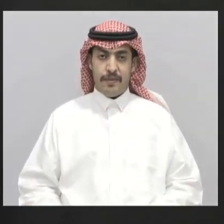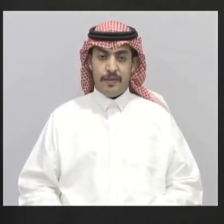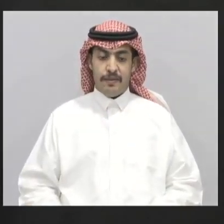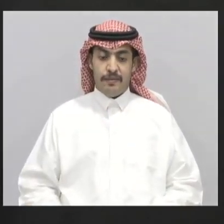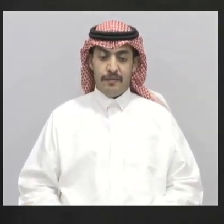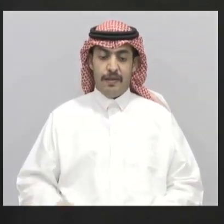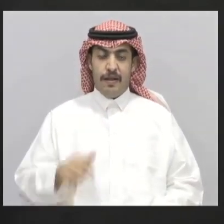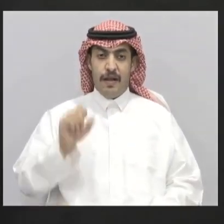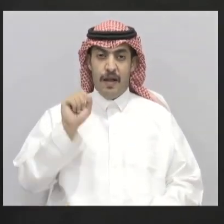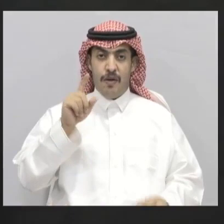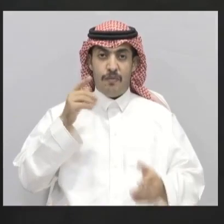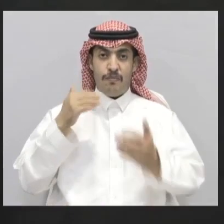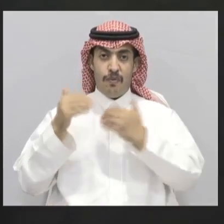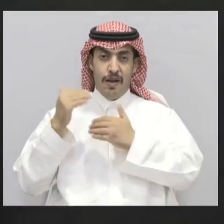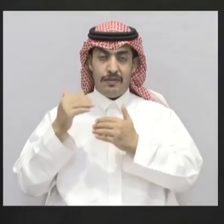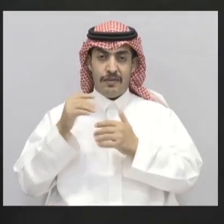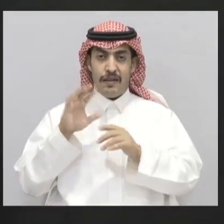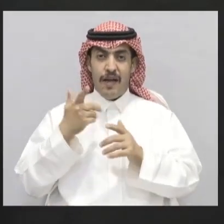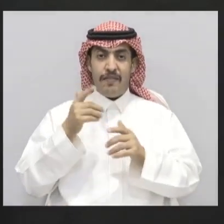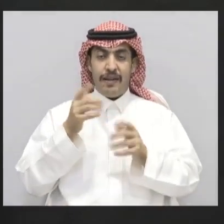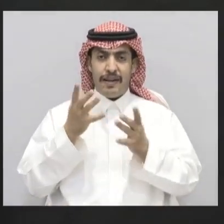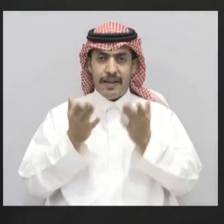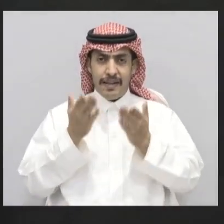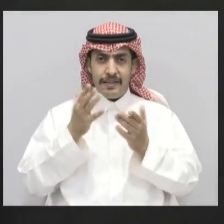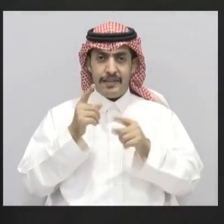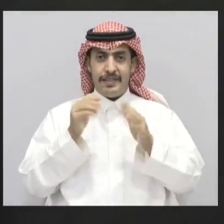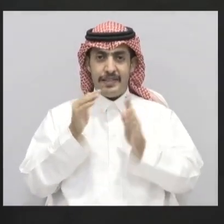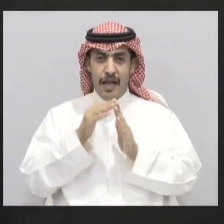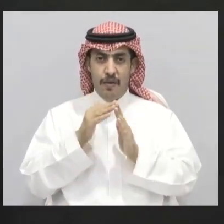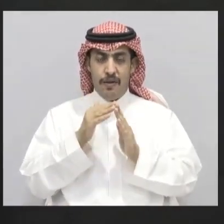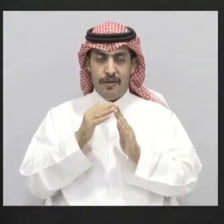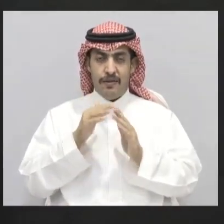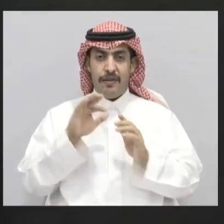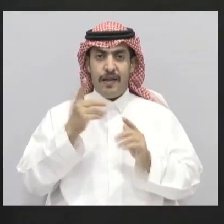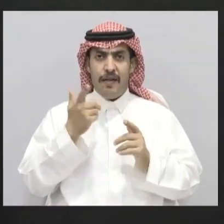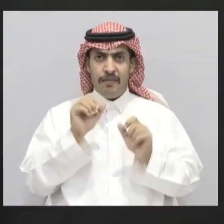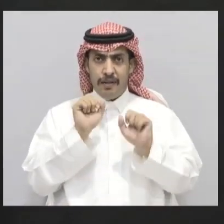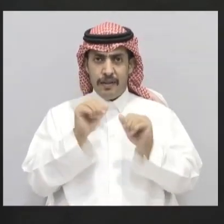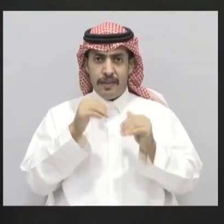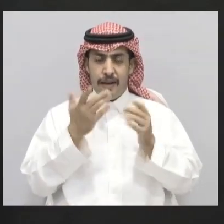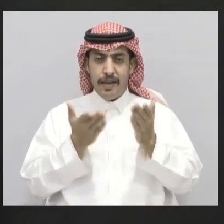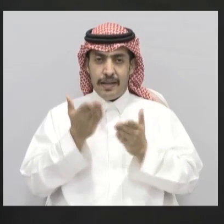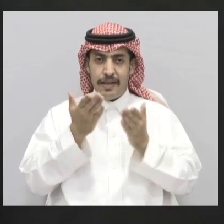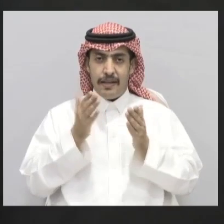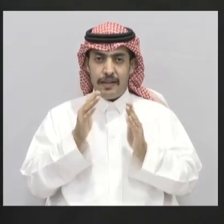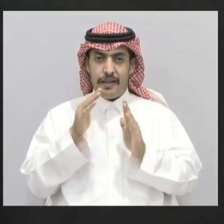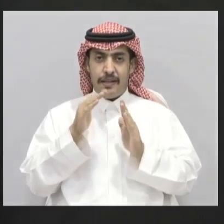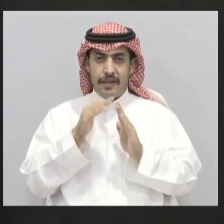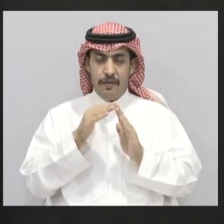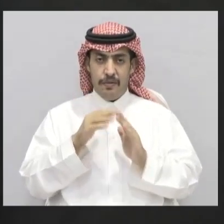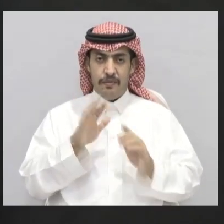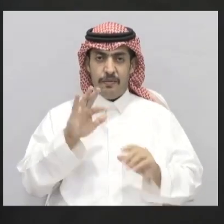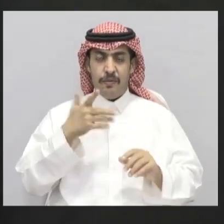او سنراجع كيف نقيس الزاويه كيف نقدر قياس زاويه